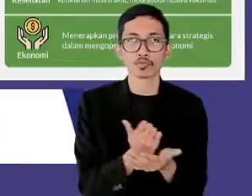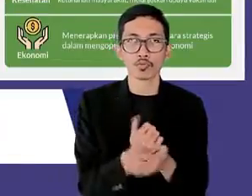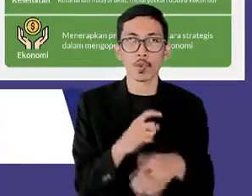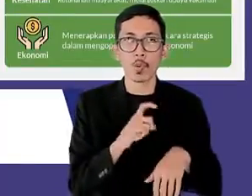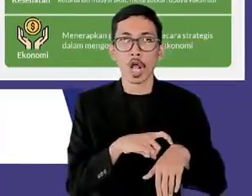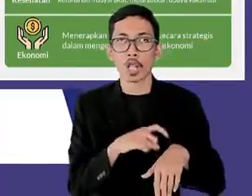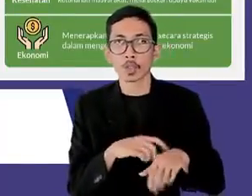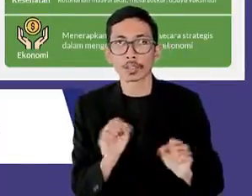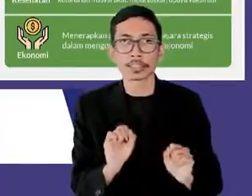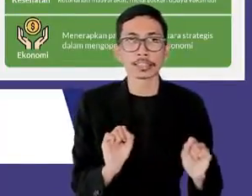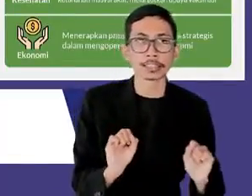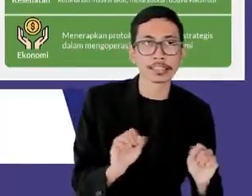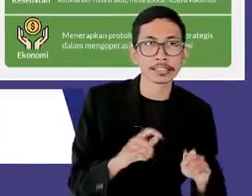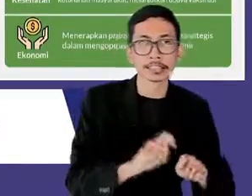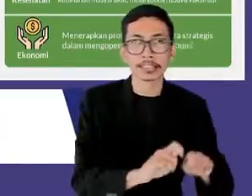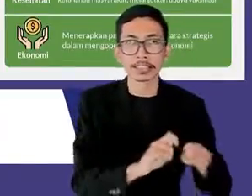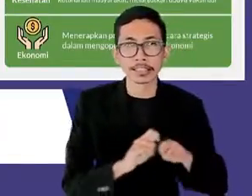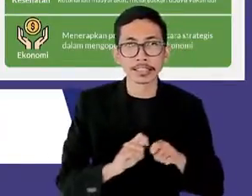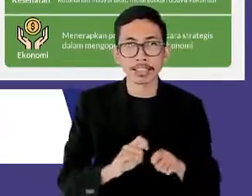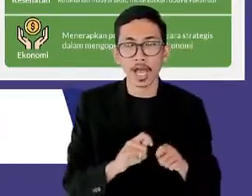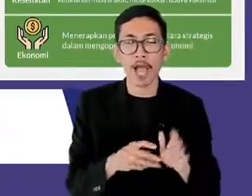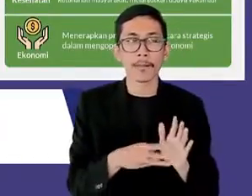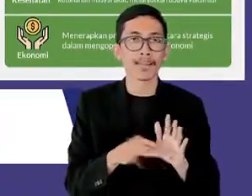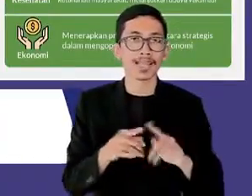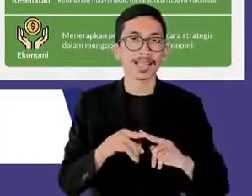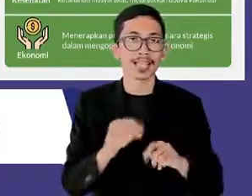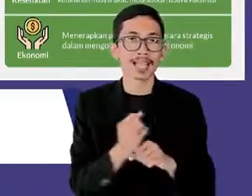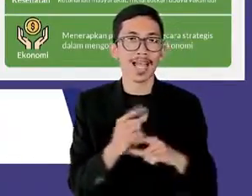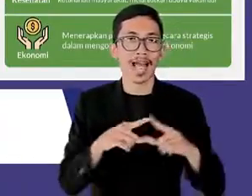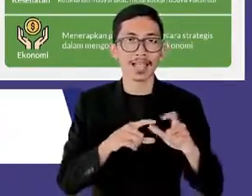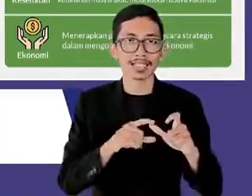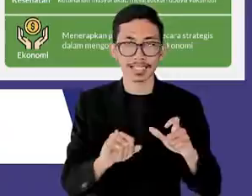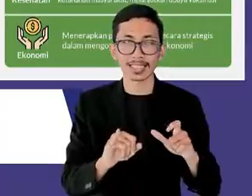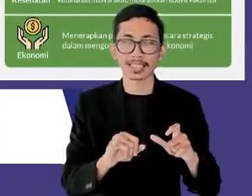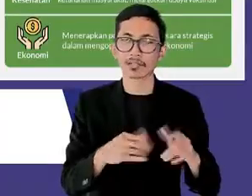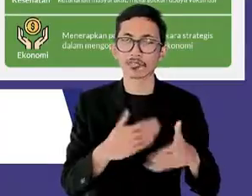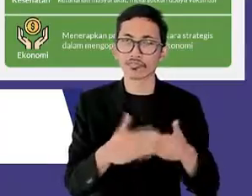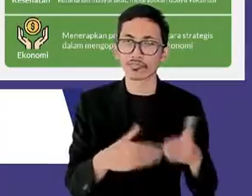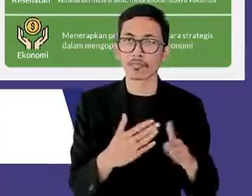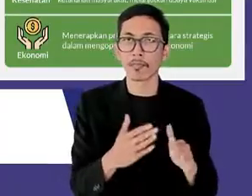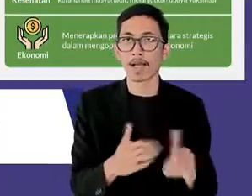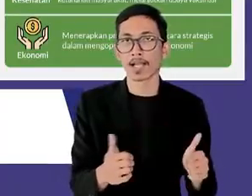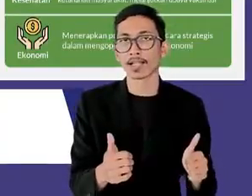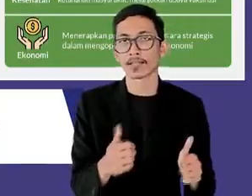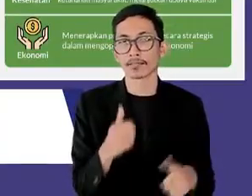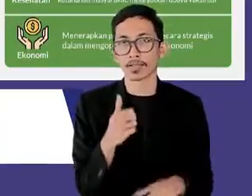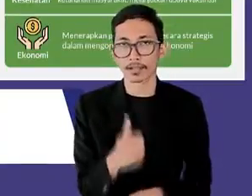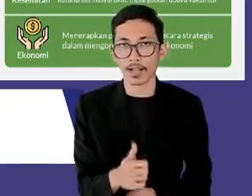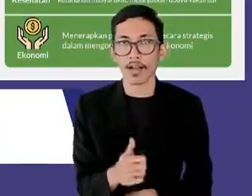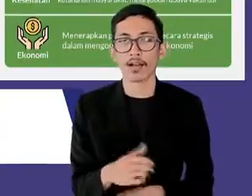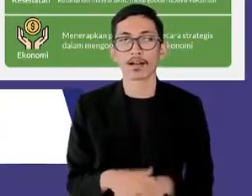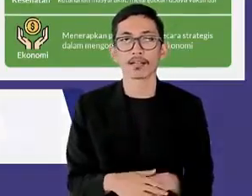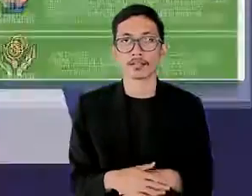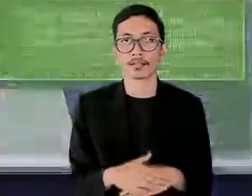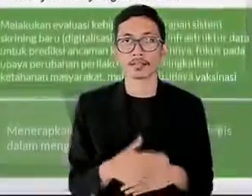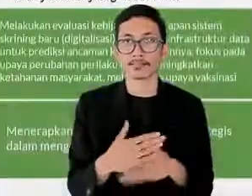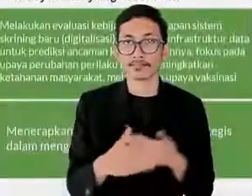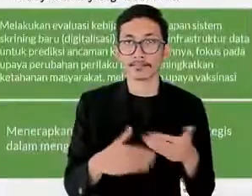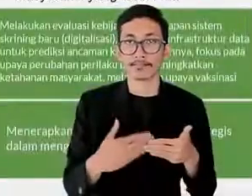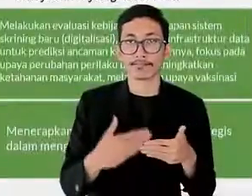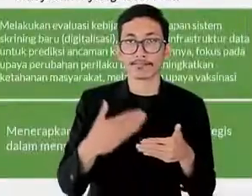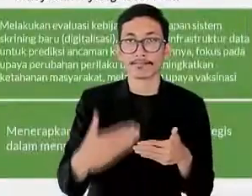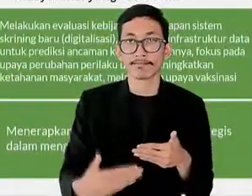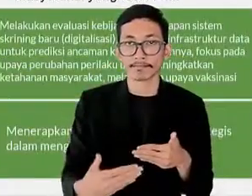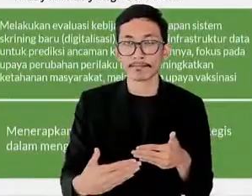sehingga mitigasi dampak pandemi dapat dilakukan dengan baik langkah ini selanjutnya diikuti dengan